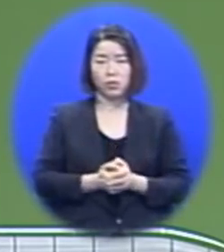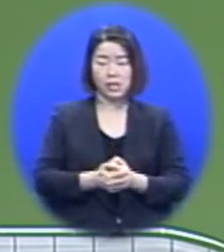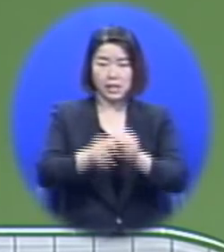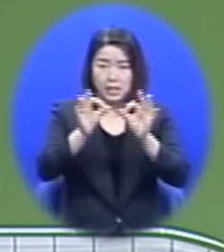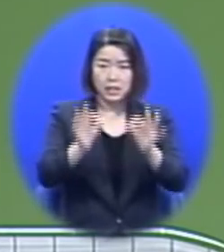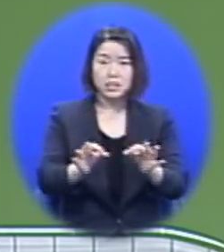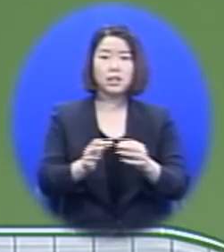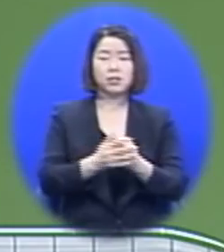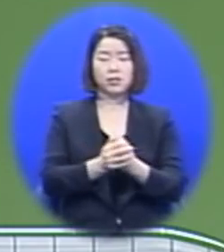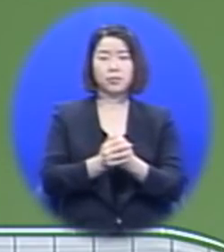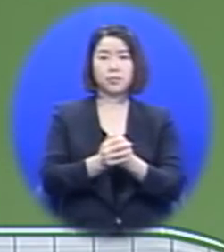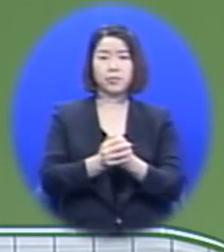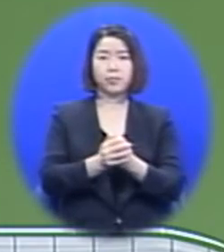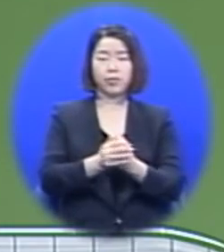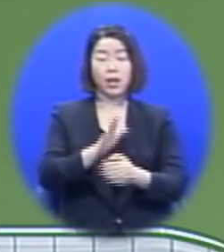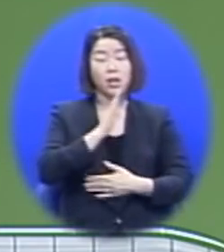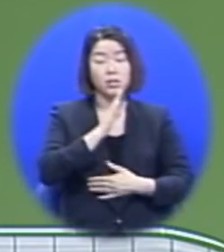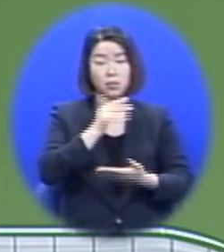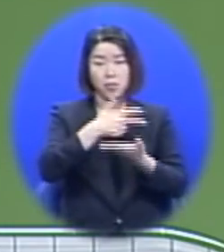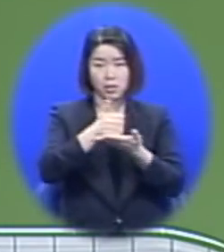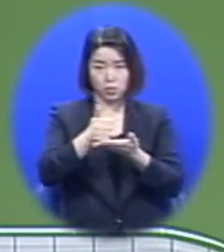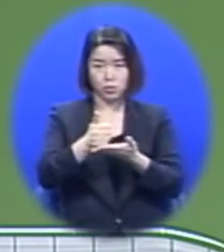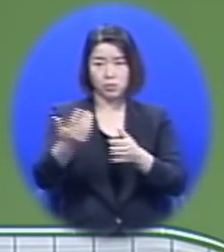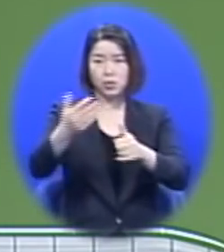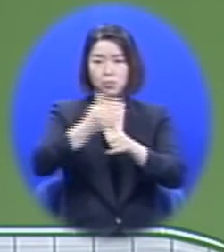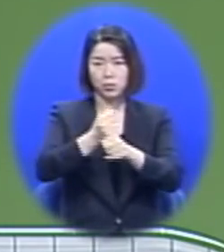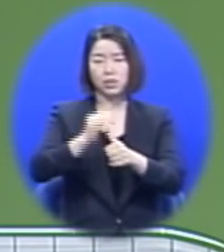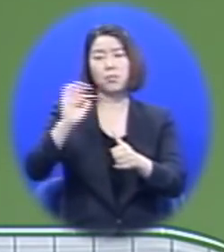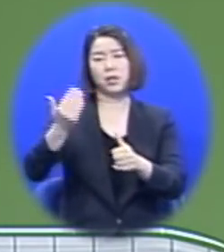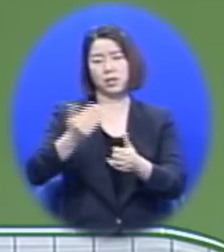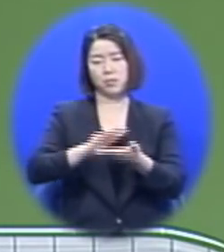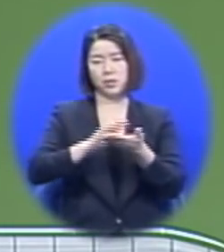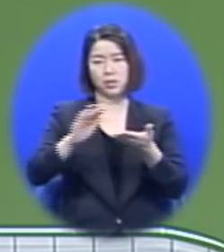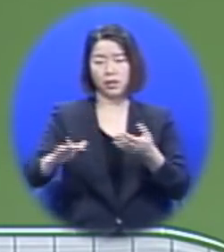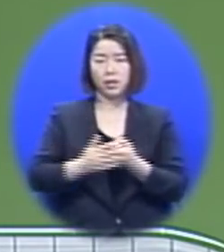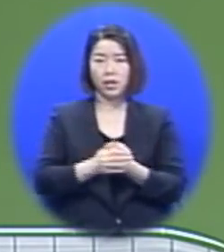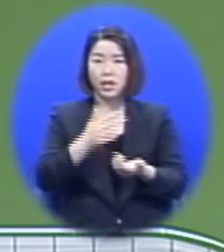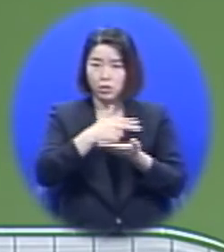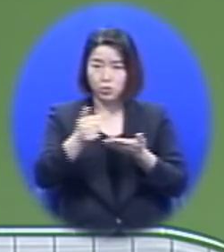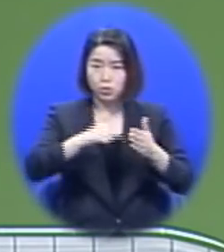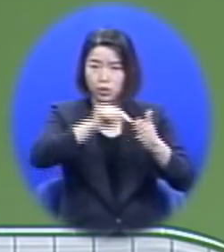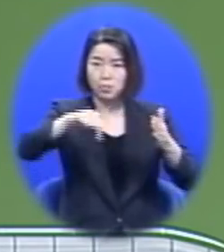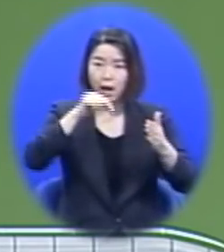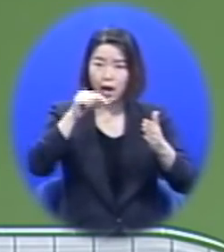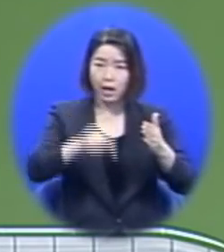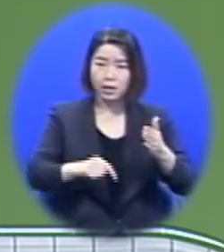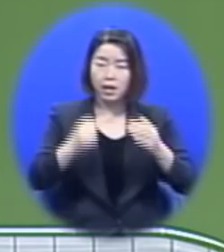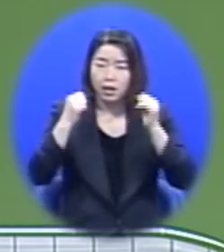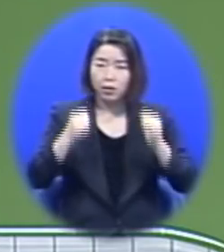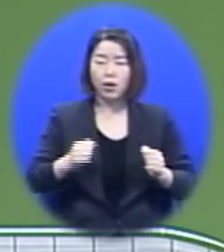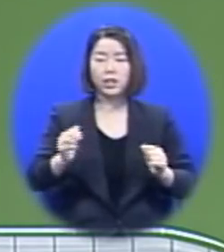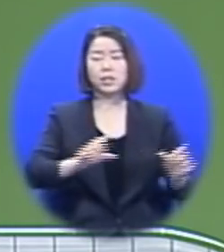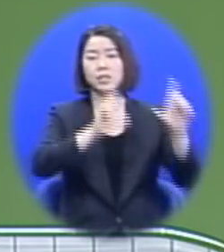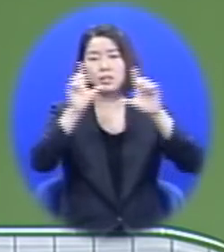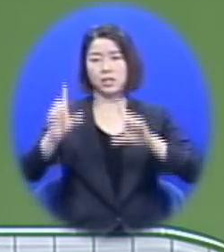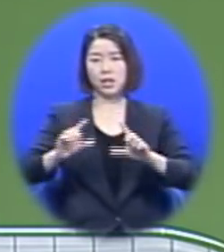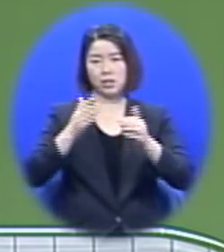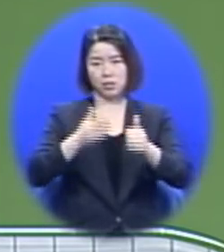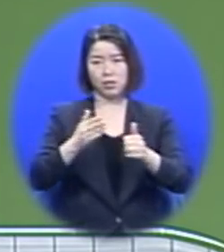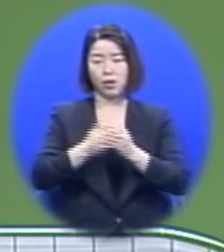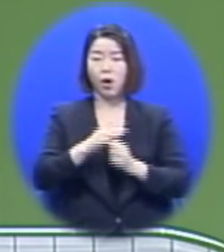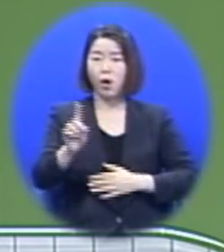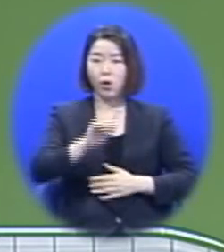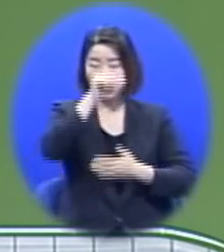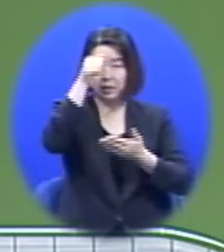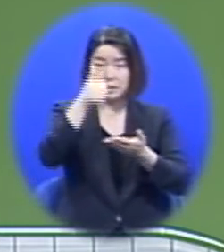이제는 정말 주님을 붙잡으세요. 주님 안에 거하는 삶을 사세요. 어느